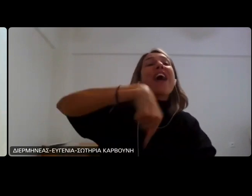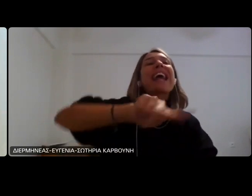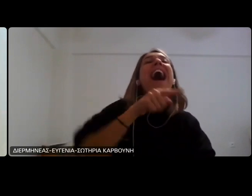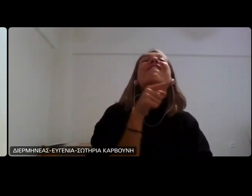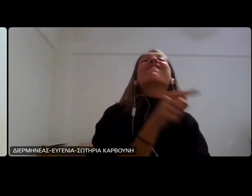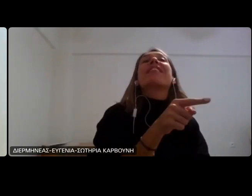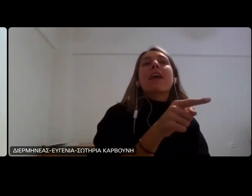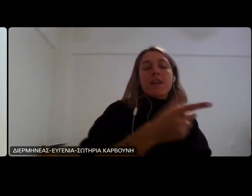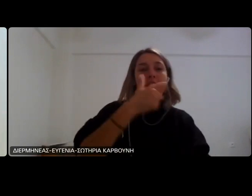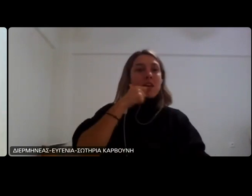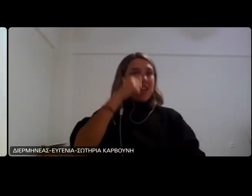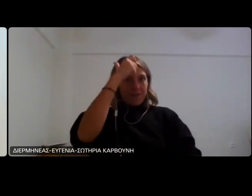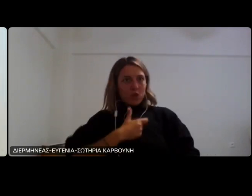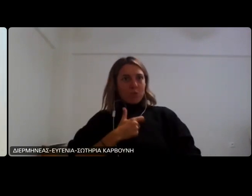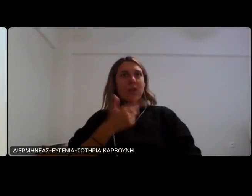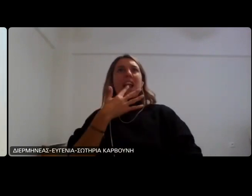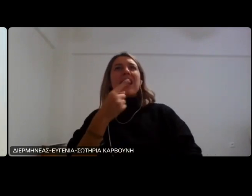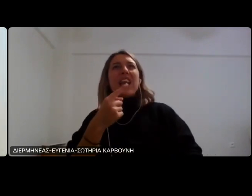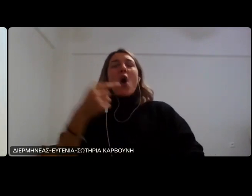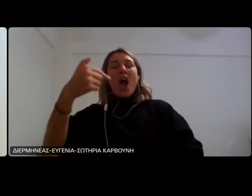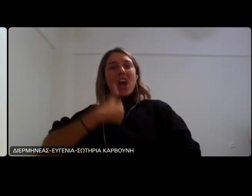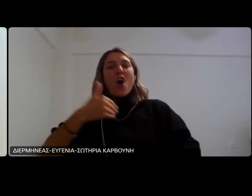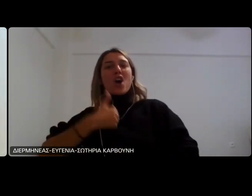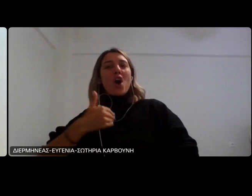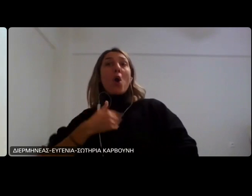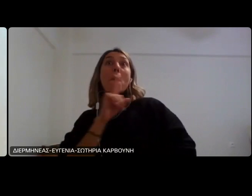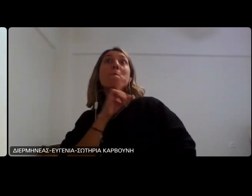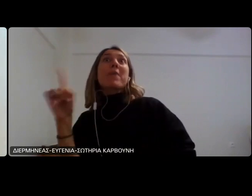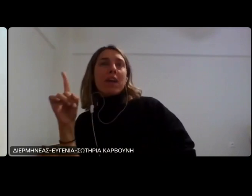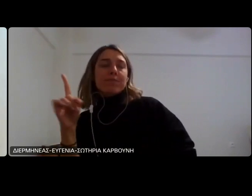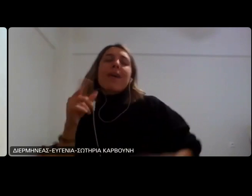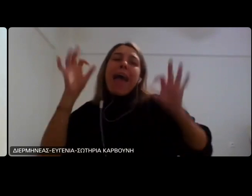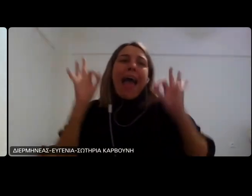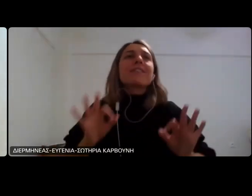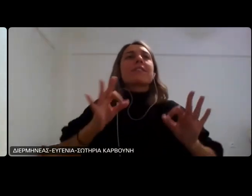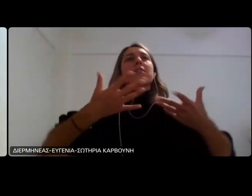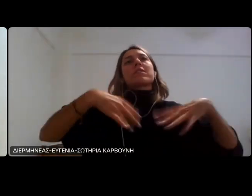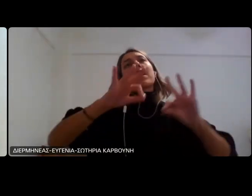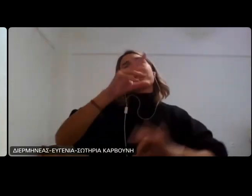για να μην λέμε εγώ, εγώ, εγώ. Έτσι ξεκίνησε στα ακαδημαϊκά κείμενα και